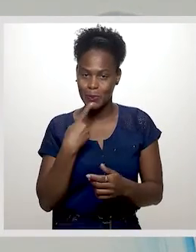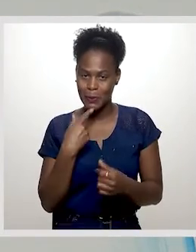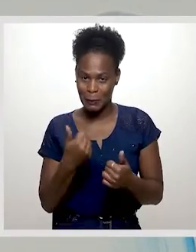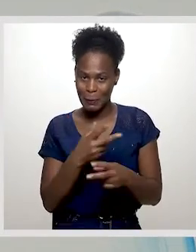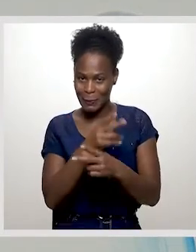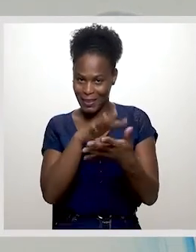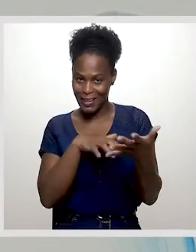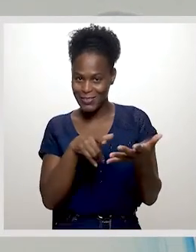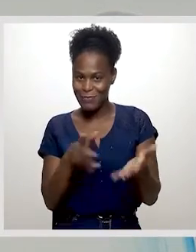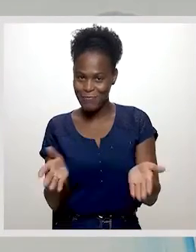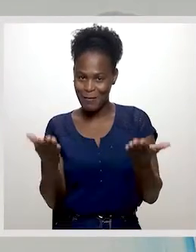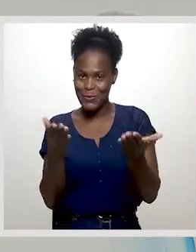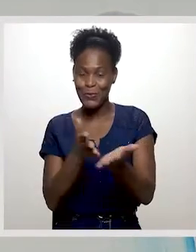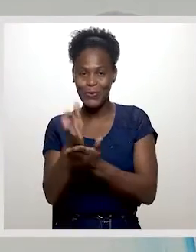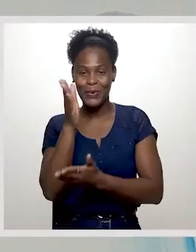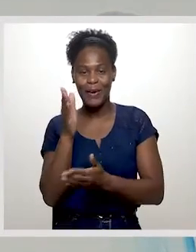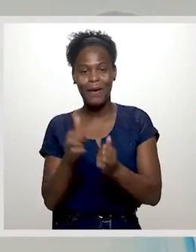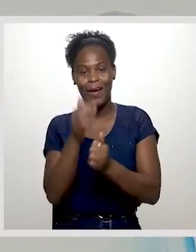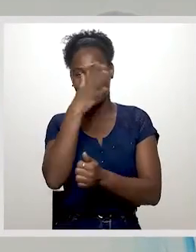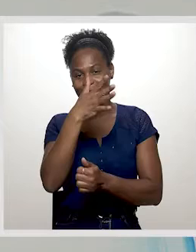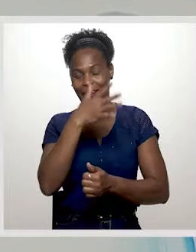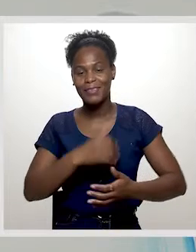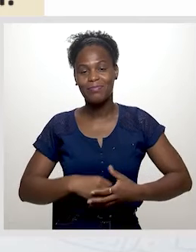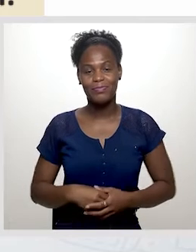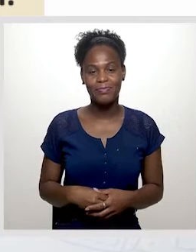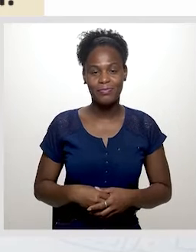le texte. On y va, on continue avec des activités.